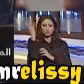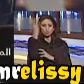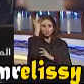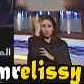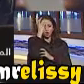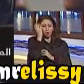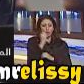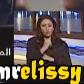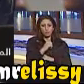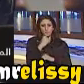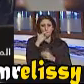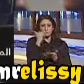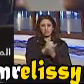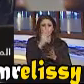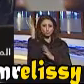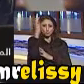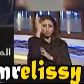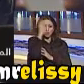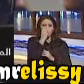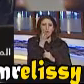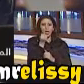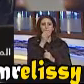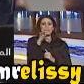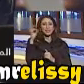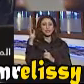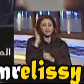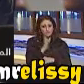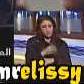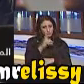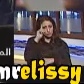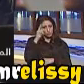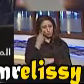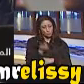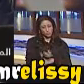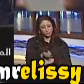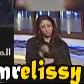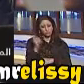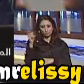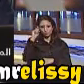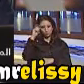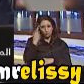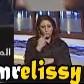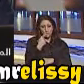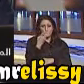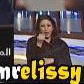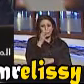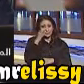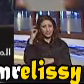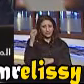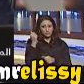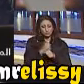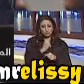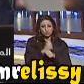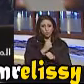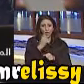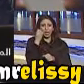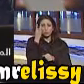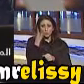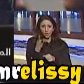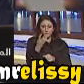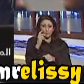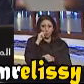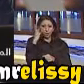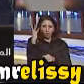جنيه يا فندم. ايوه يا فندم. يعني انا مش عارف اقول لك، انا مش عارف اقول لك ايه الحقيقه، بس يعني